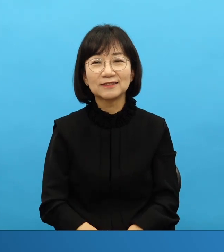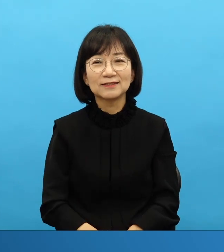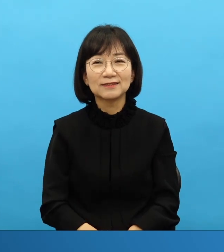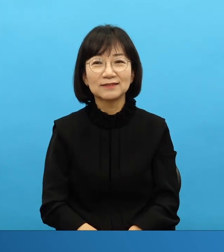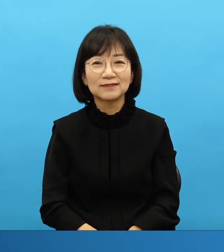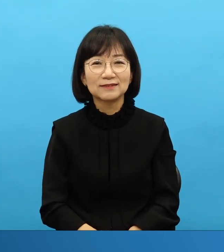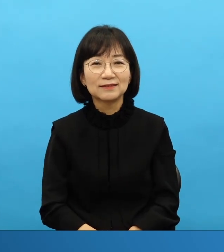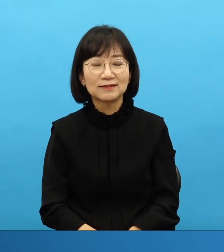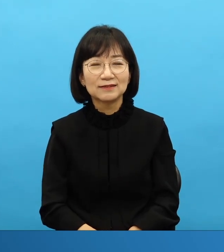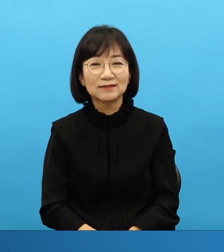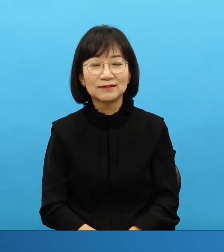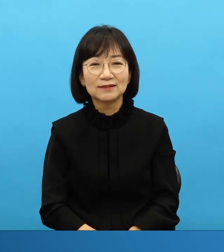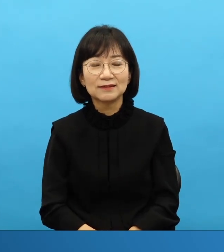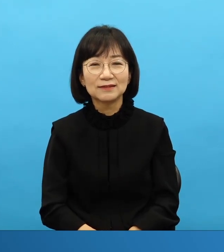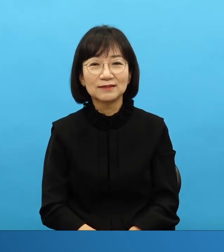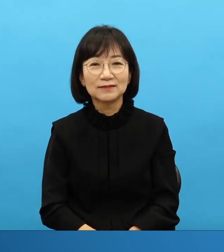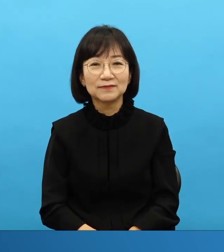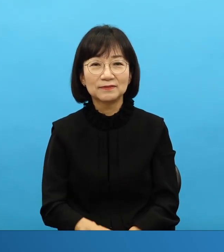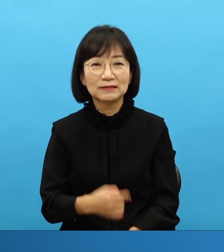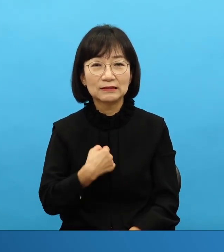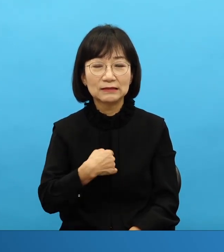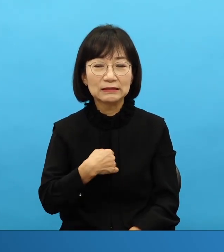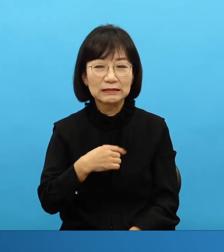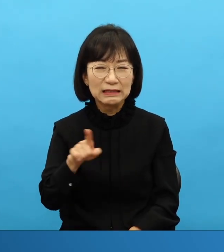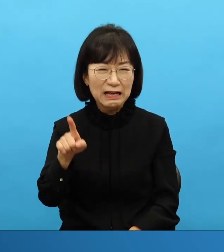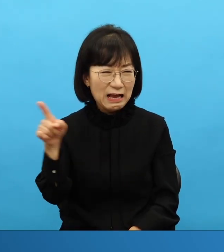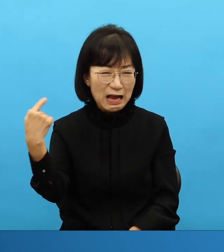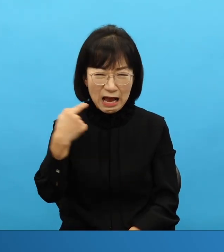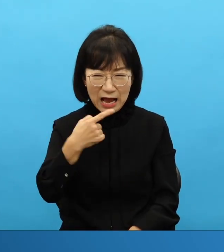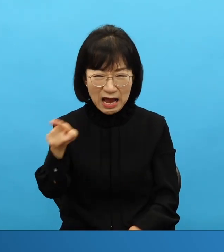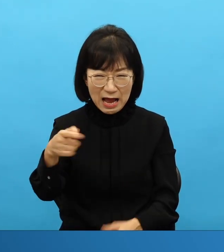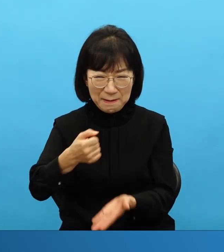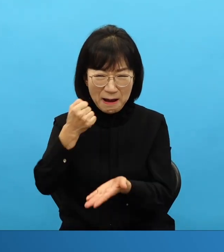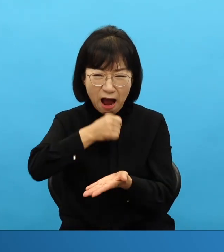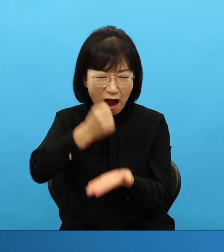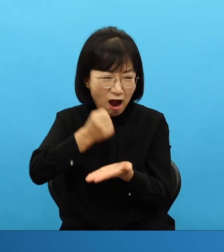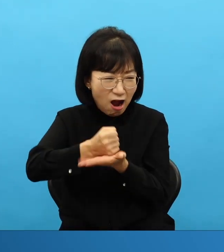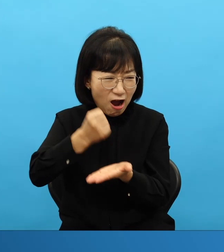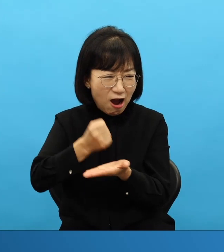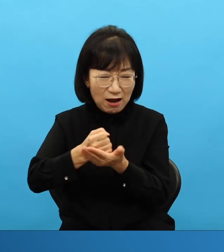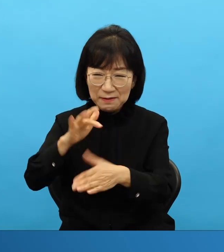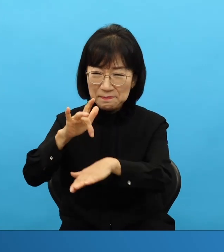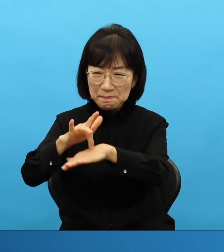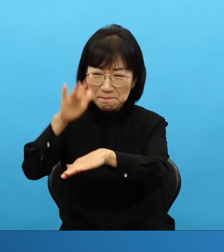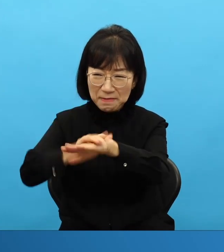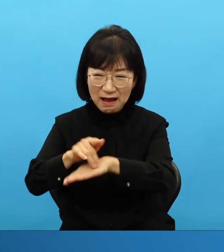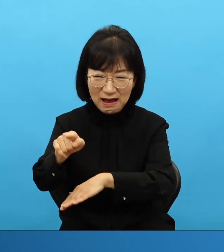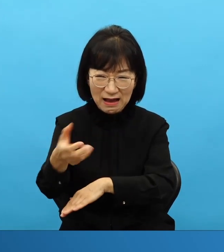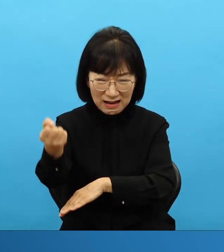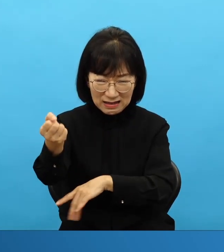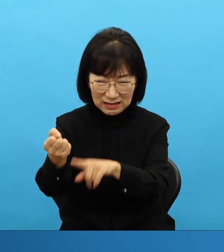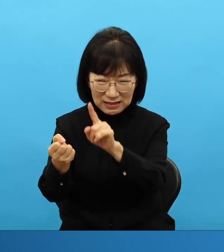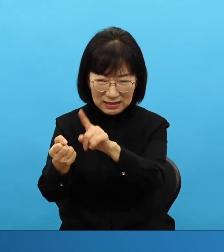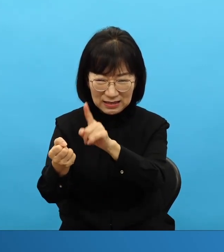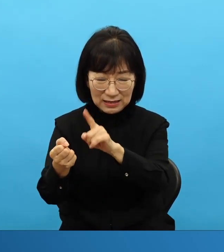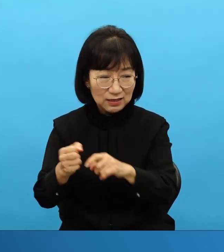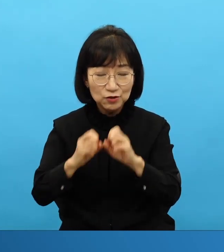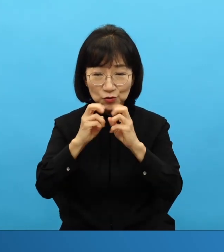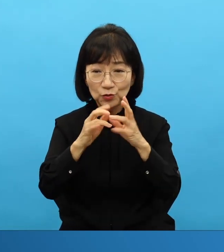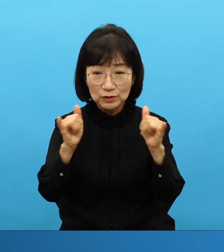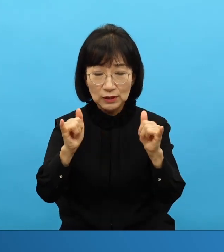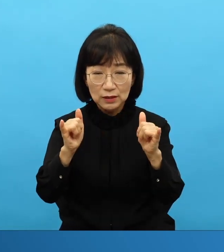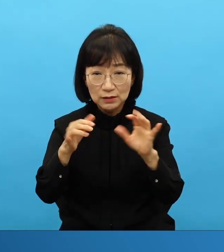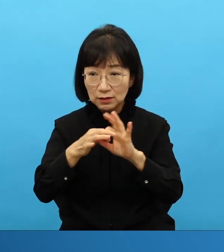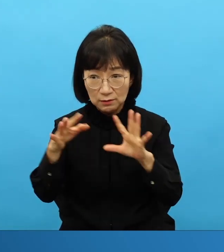늘 뒤에서 이상한 소리 한다고 그 사람이 전도자가 아닙니까? 他在背后说我坏话，那个人就不是传道者了吗？